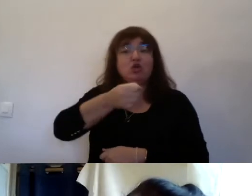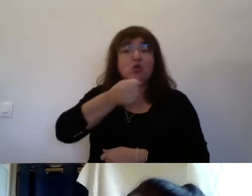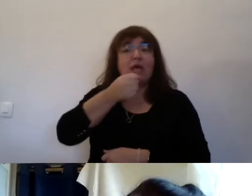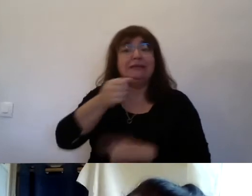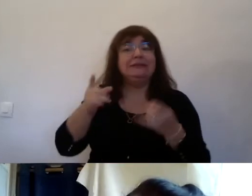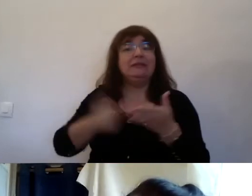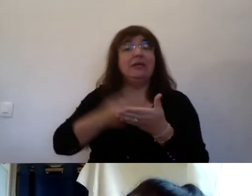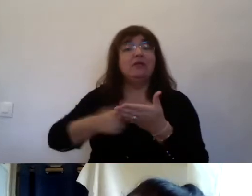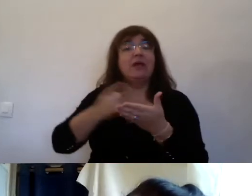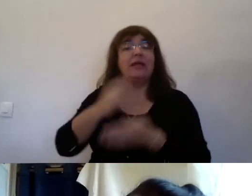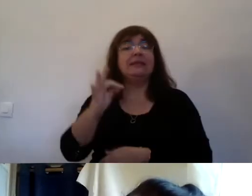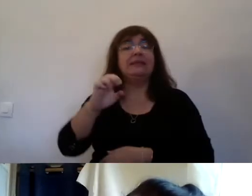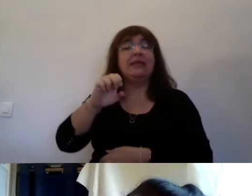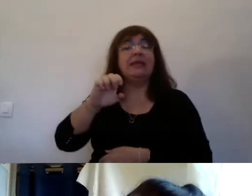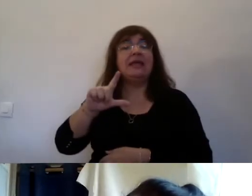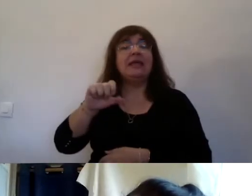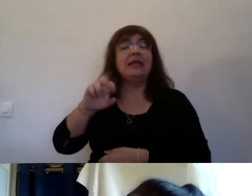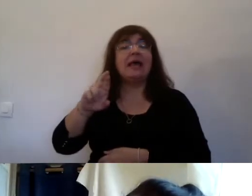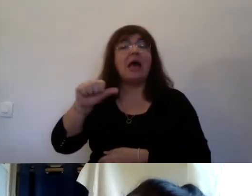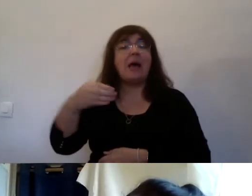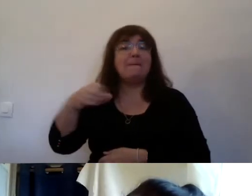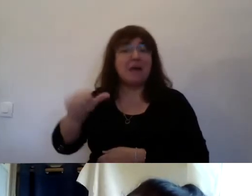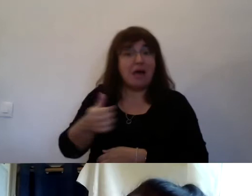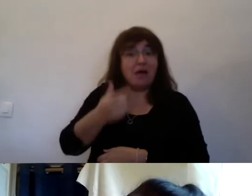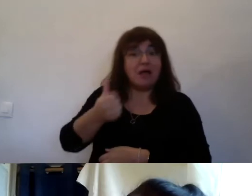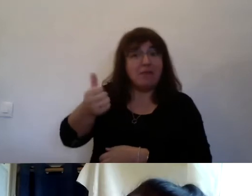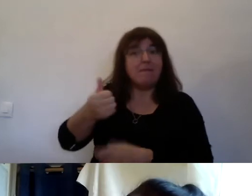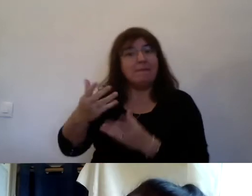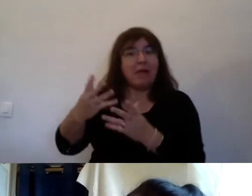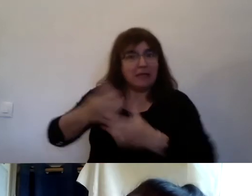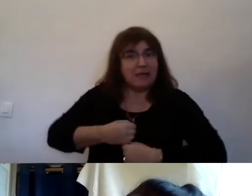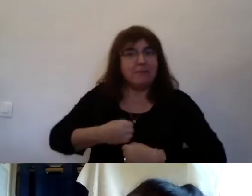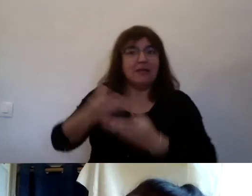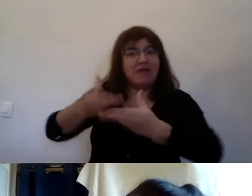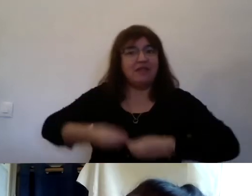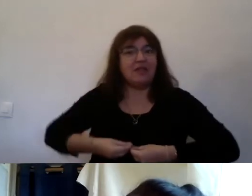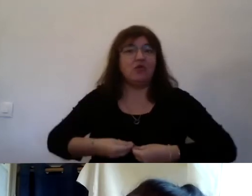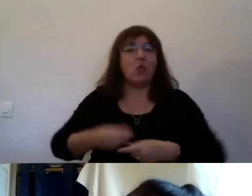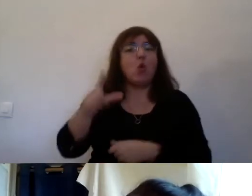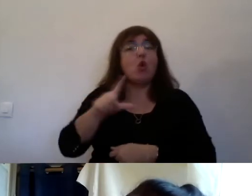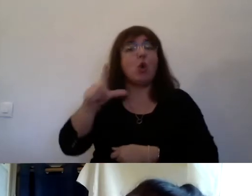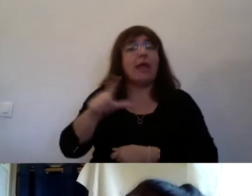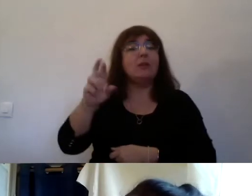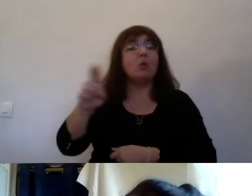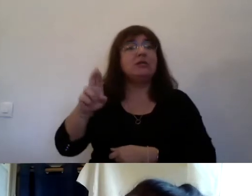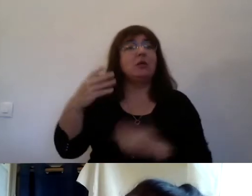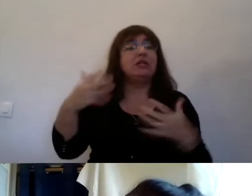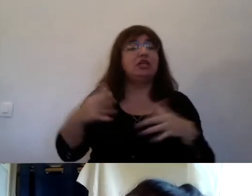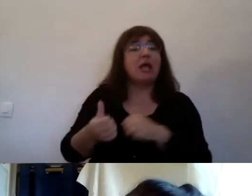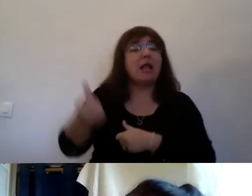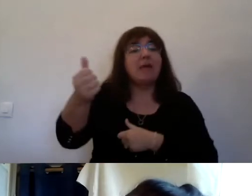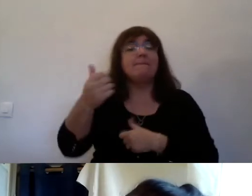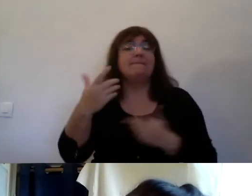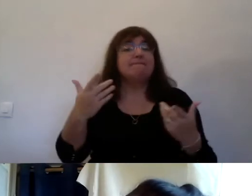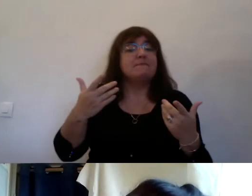ronde. Je la remercie bien sincèrement. Lorraine a déjà consacré un long papier en 2017